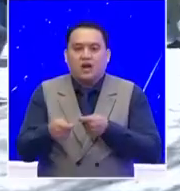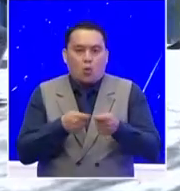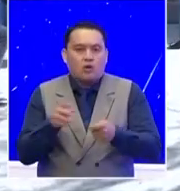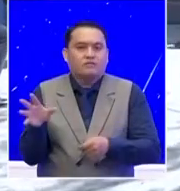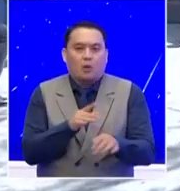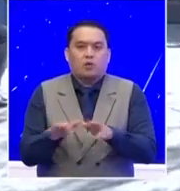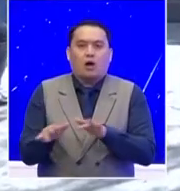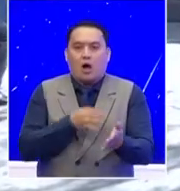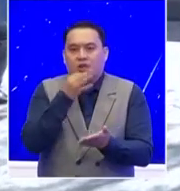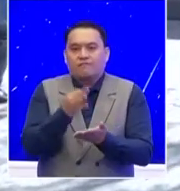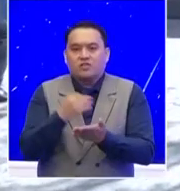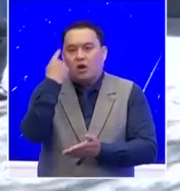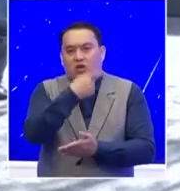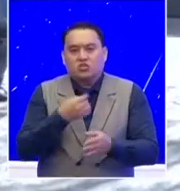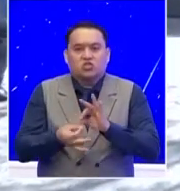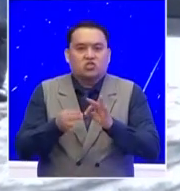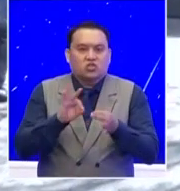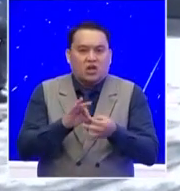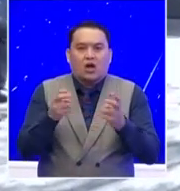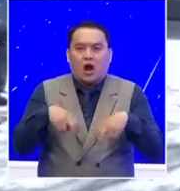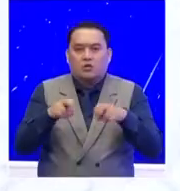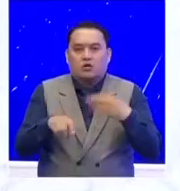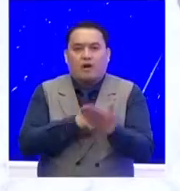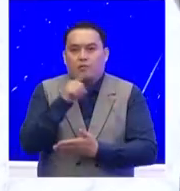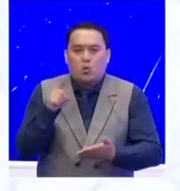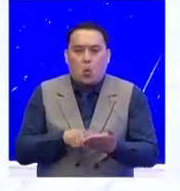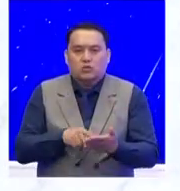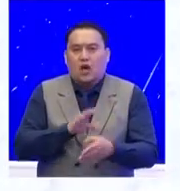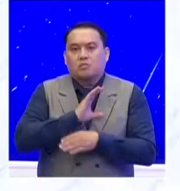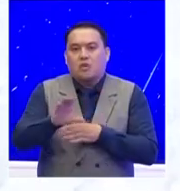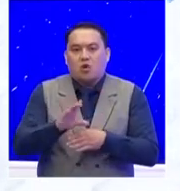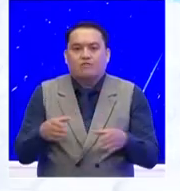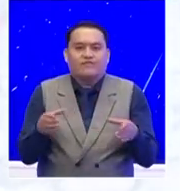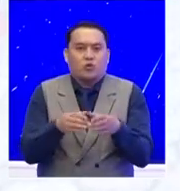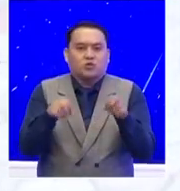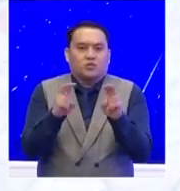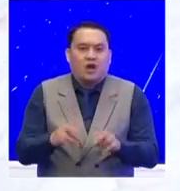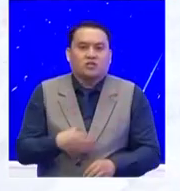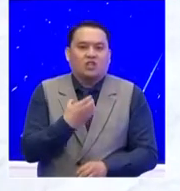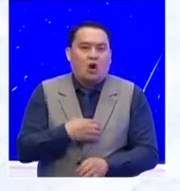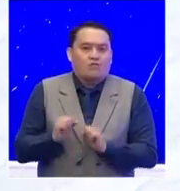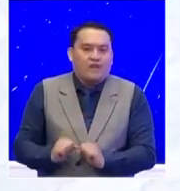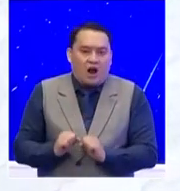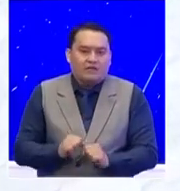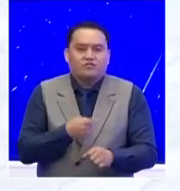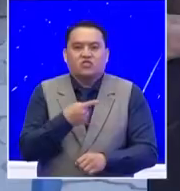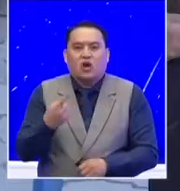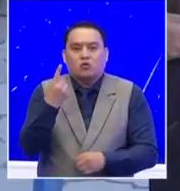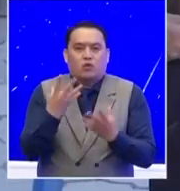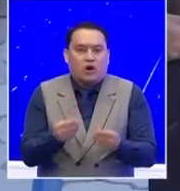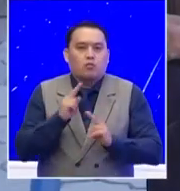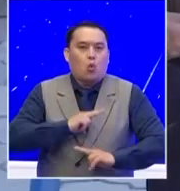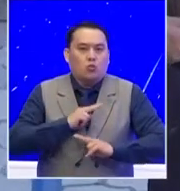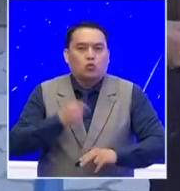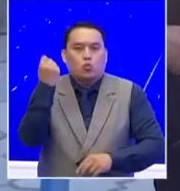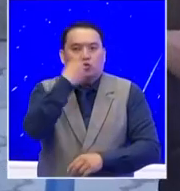процессы. Ответственные лица тщательно рассматривают все запросы, затем отправляют их в фонд специального страхования. И в течение одного рабочего дня